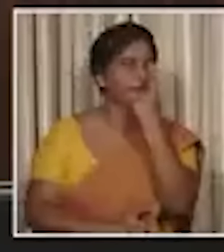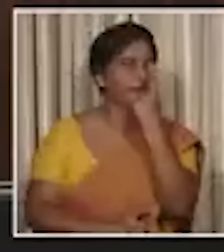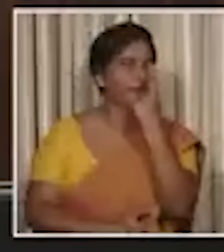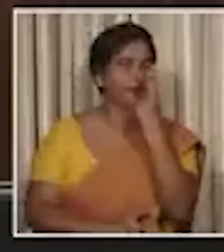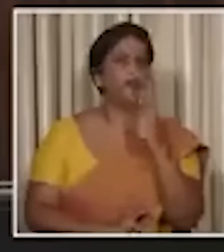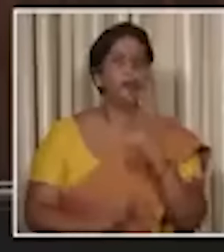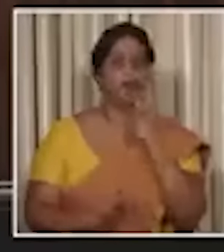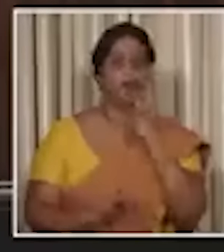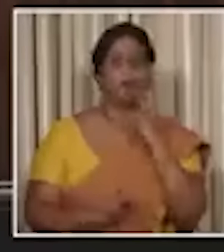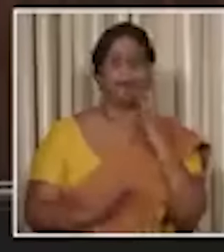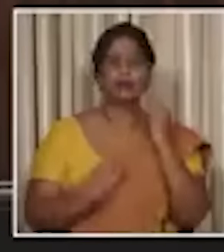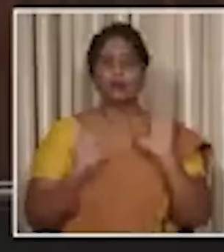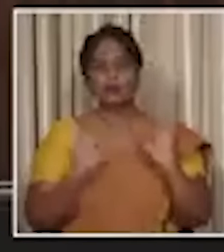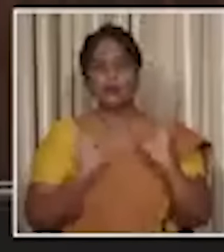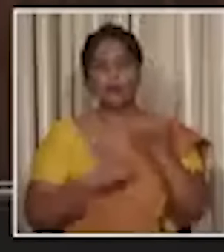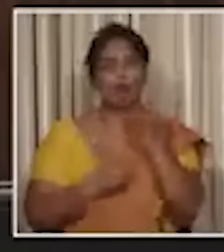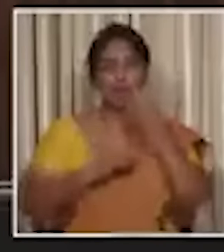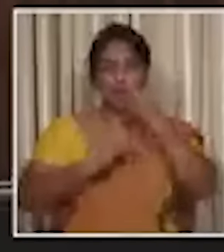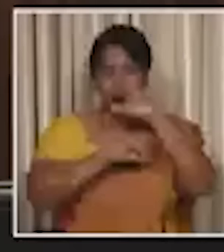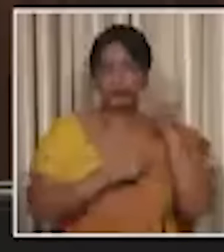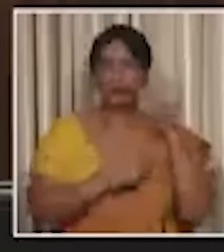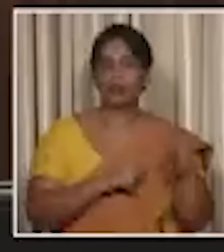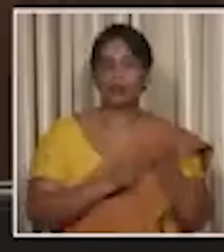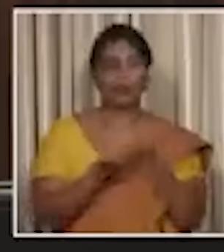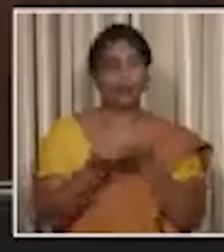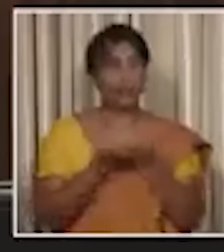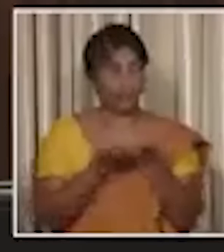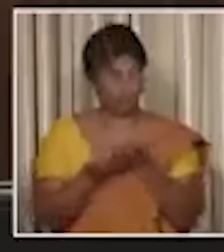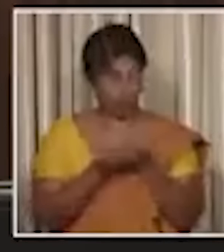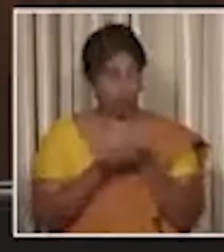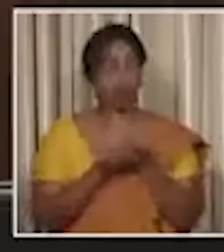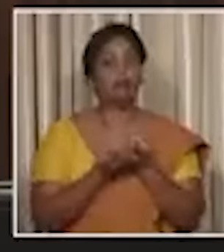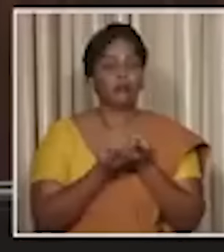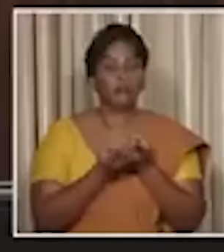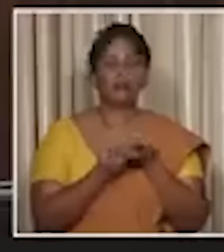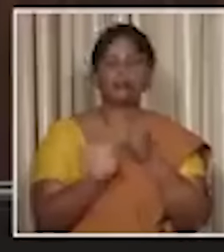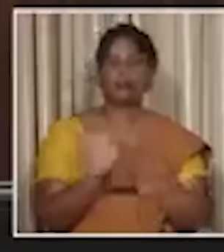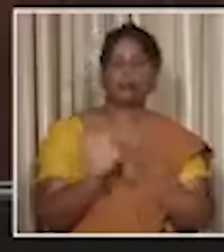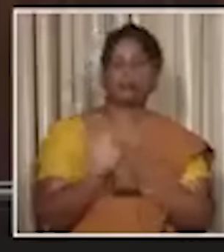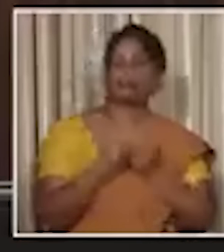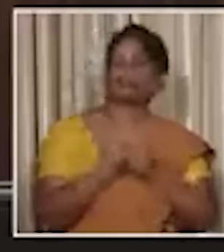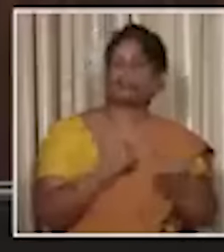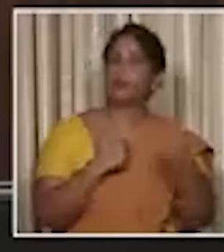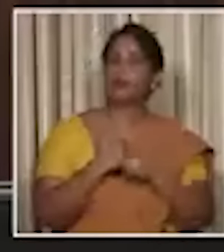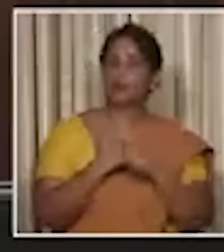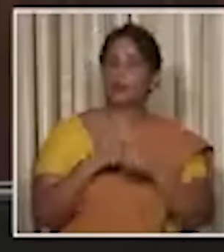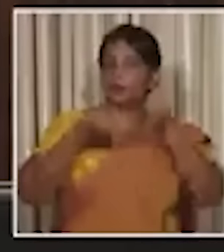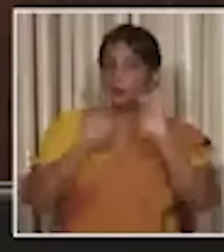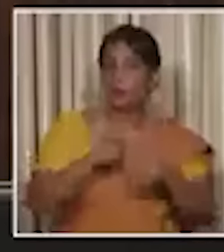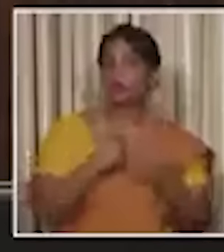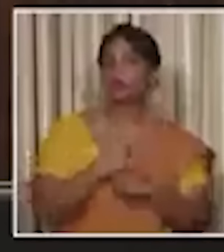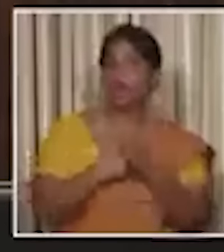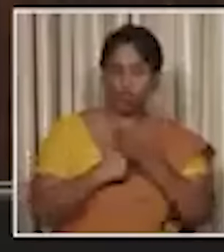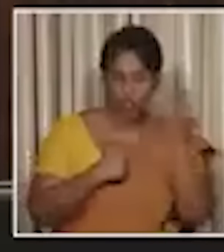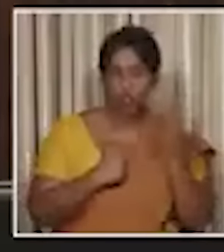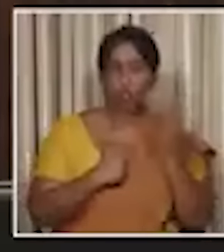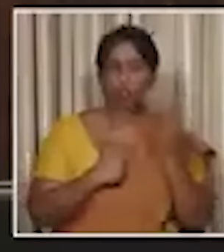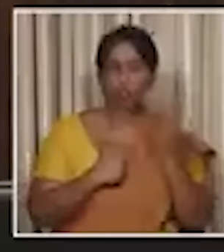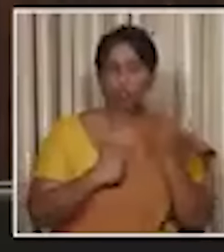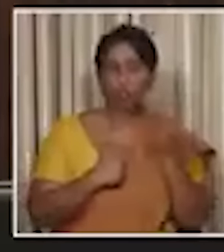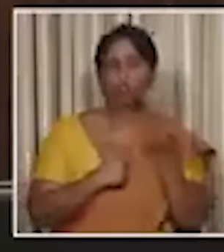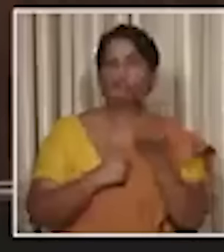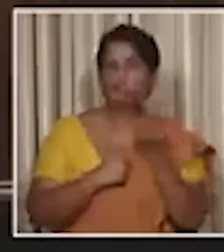විය යුතුයි. කුසිකර්ම ශේෂ්ත්‍රයේ නවෝදයක් අපි අත්පත් කරගන්නේ නැතුව ගොවි ජනතාවගේ ජීවිත ඉදිරියට ගත හැකි කියලා විශ්වාස කරන්නේ නැහැ. අපි ඒකට වේගයෙන් පිම්මක් ගත